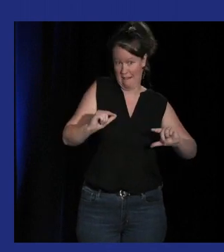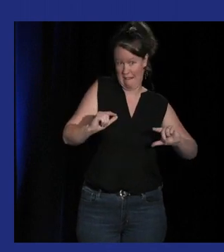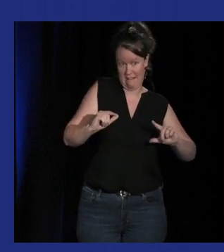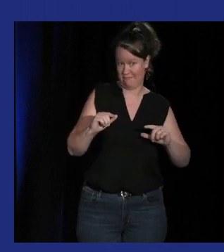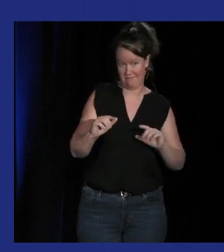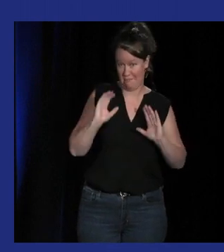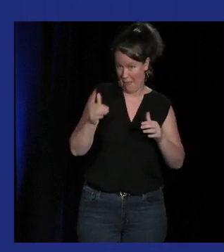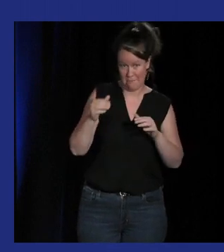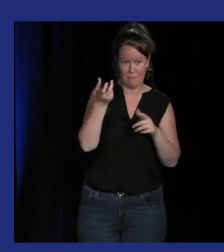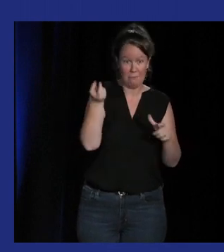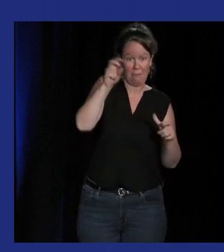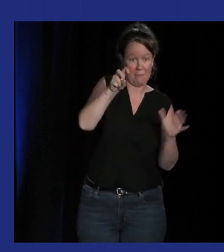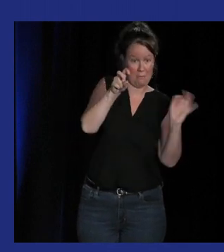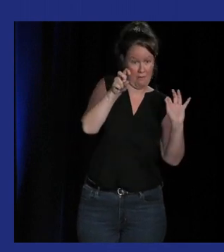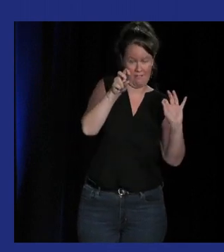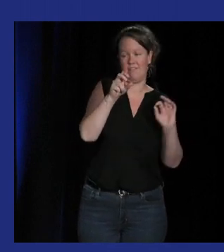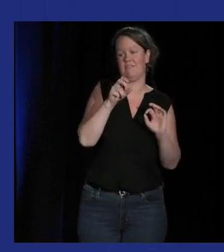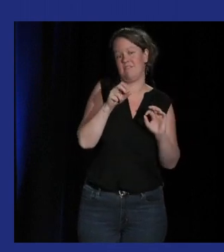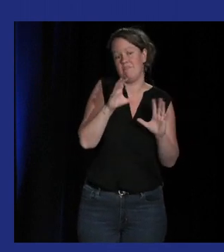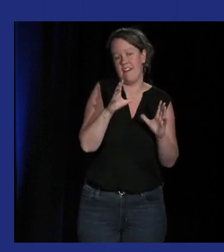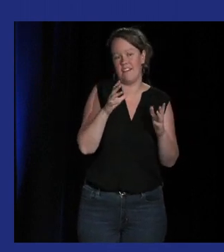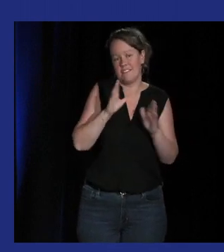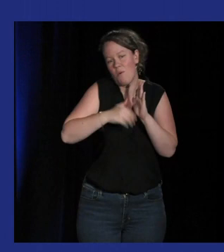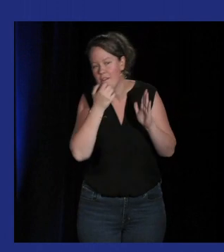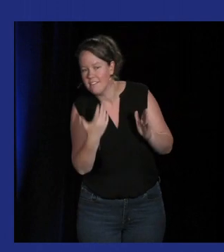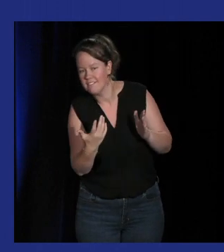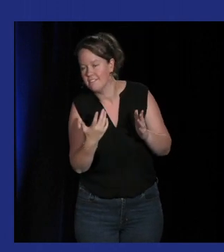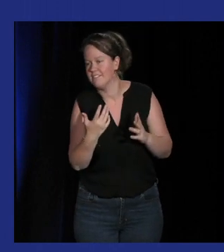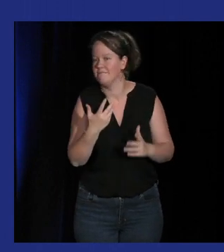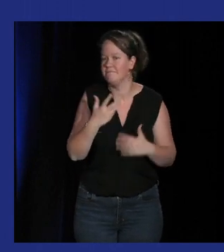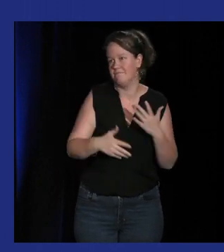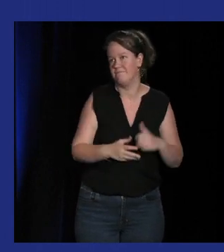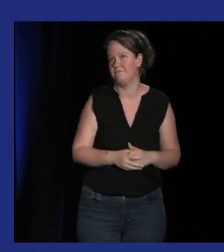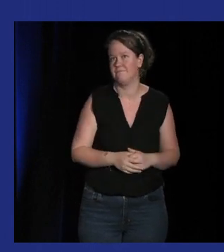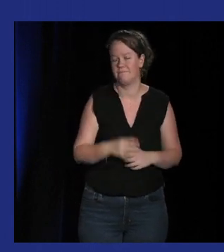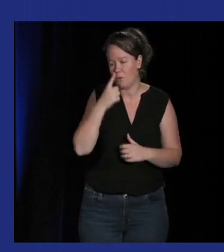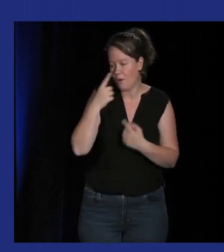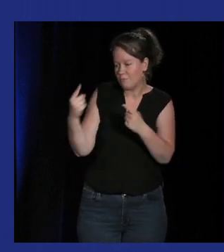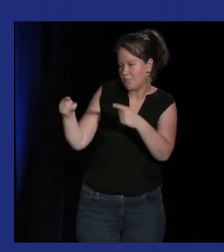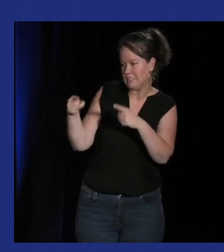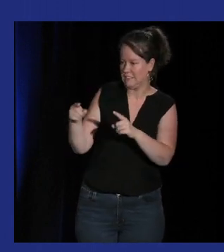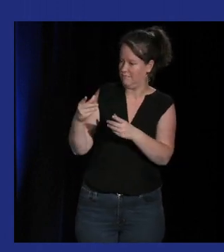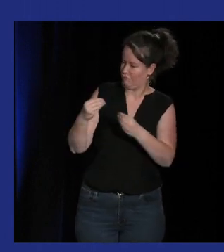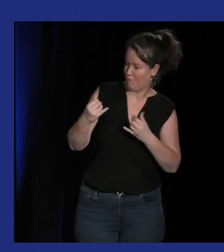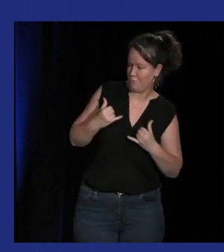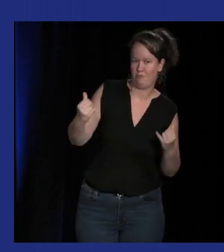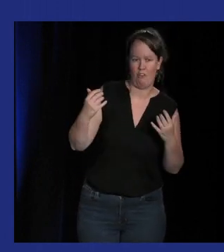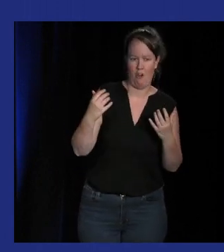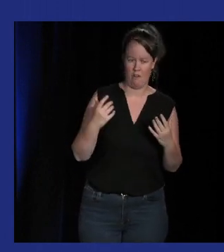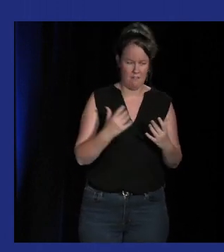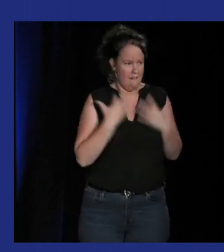et puis ça ça rend aussi le ça rend encore plus plus puissant chaque